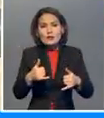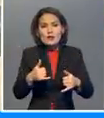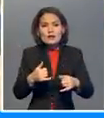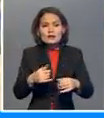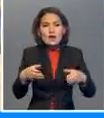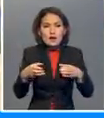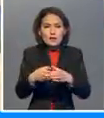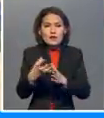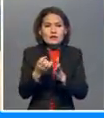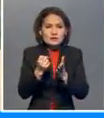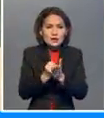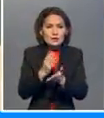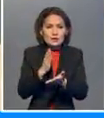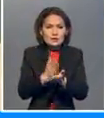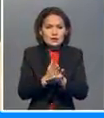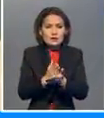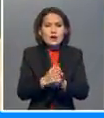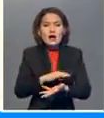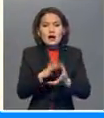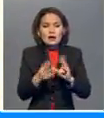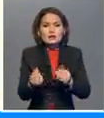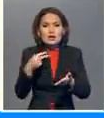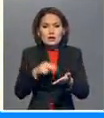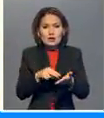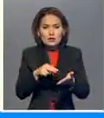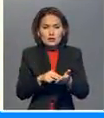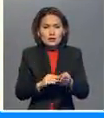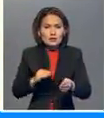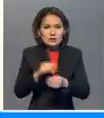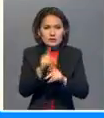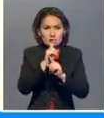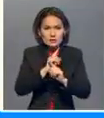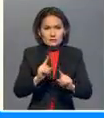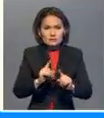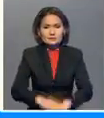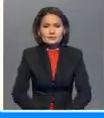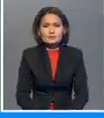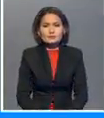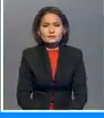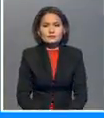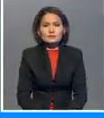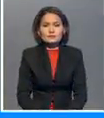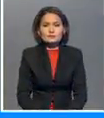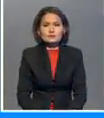Қазмұнайгаз компаниялары жеткізеді, деді ол. Сондай-ақ тариф құнының әр өңірде әртүрлі болуының себебін де түсіндіріп берді.